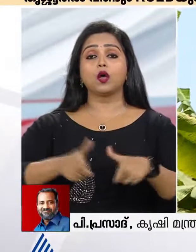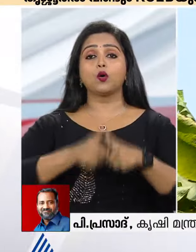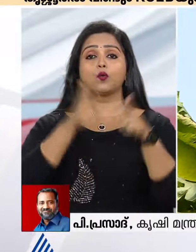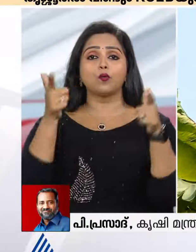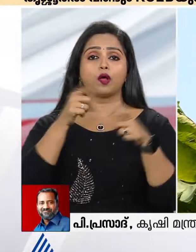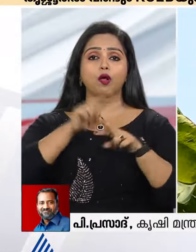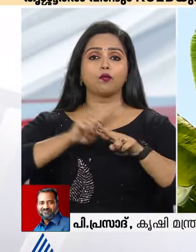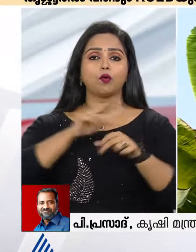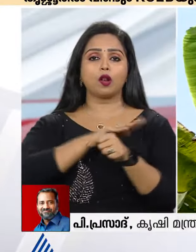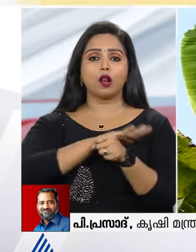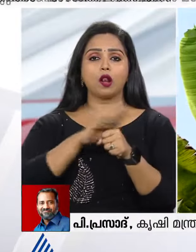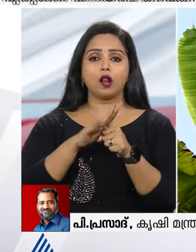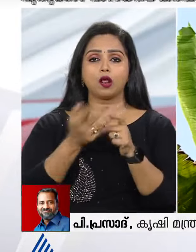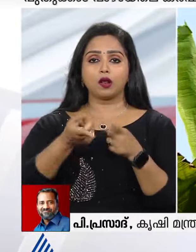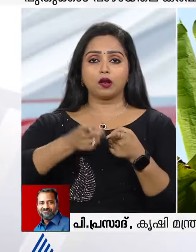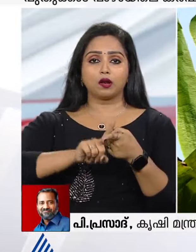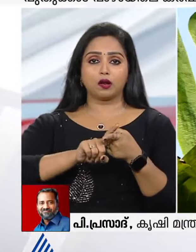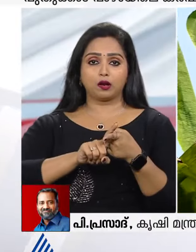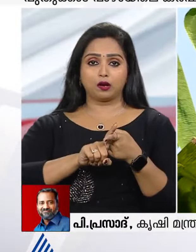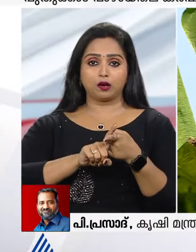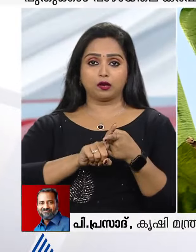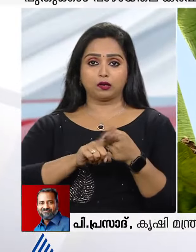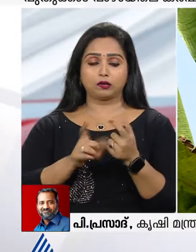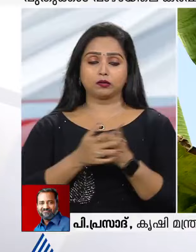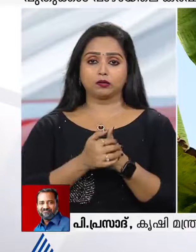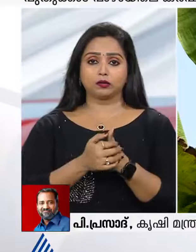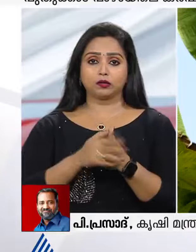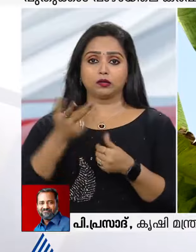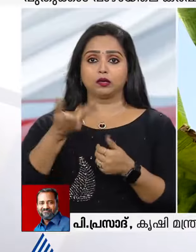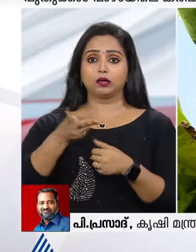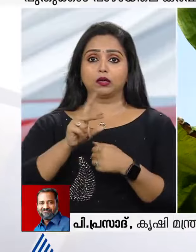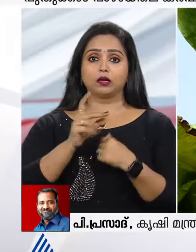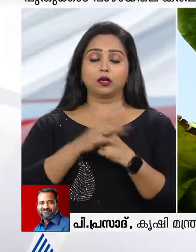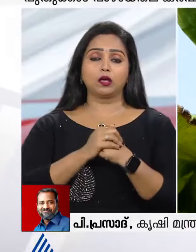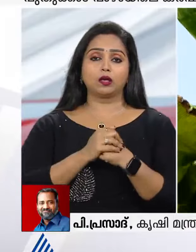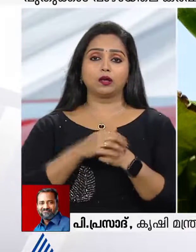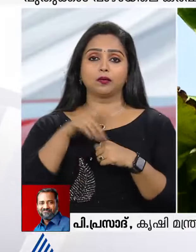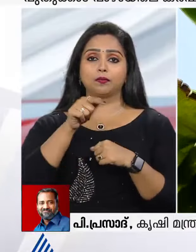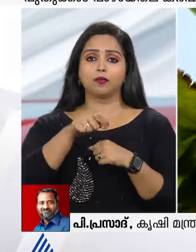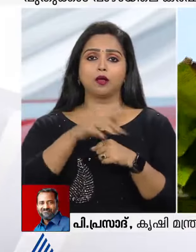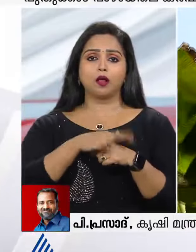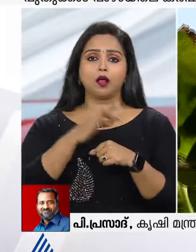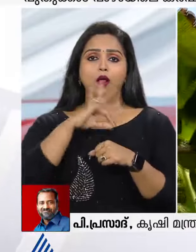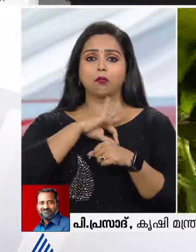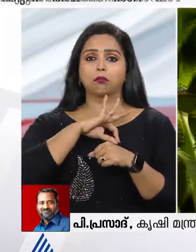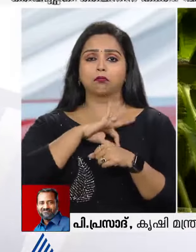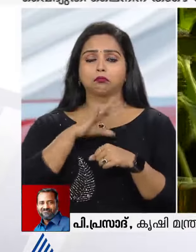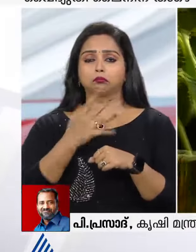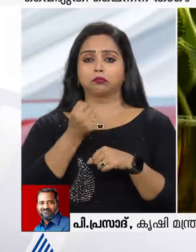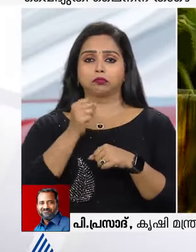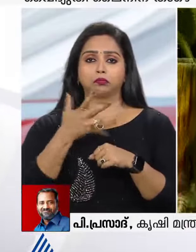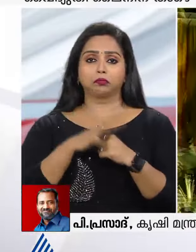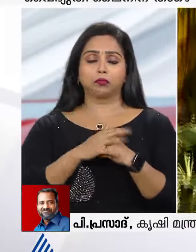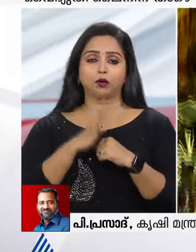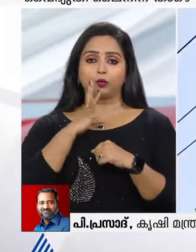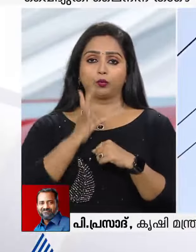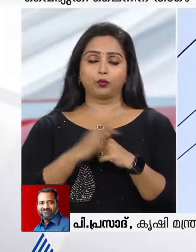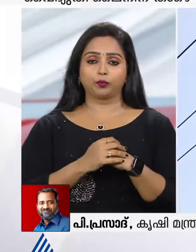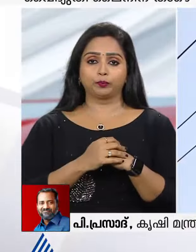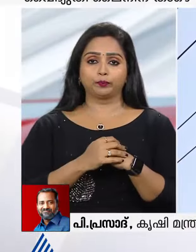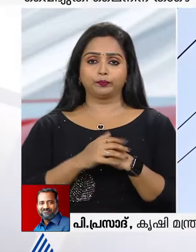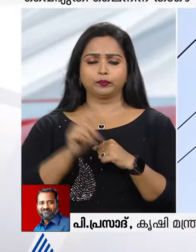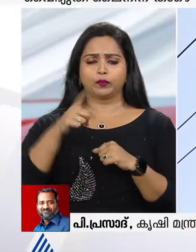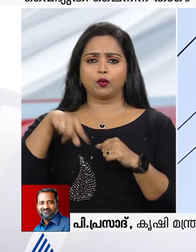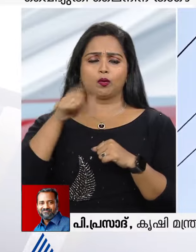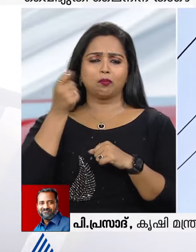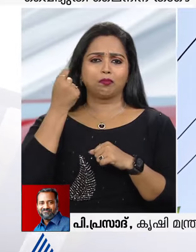ആവുകയില്ല. കുലച്ചു തുടങ്ങിയൊരു വാഴയുടെ കാ വെട്ടിക്കളഞ്ഞാൽ ആ കൊല വീണ്ടും ഒരു തരത്തിലും ആ കൊല ഗുണകരമായി വരികയില്ല എന്നുള്ളതാണ് യാഥാർത്ഥ്യം. ഇതൊക്കെ